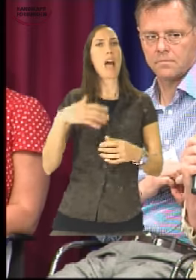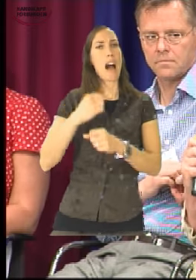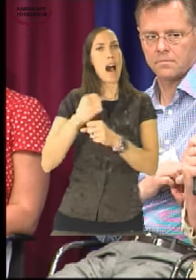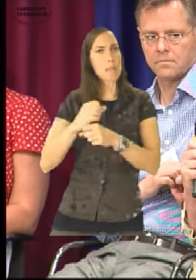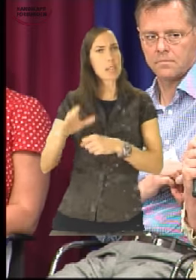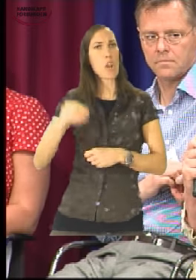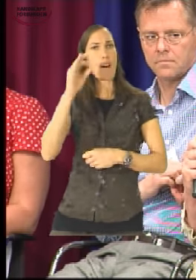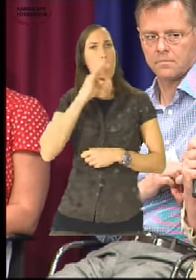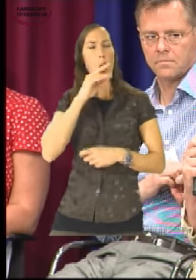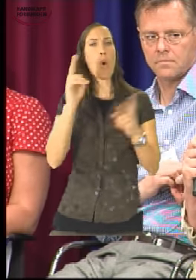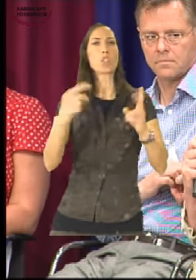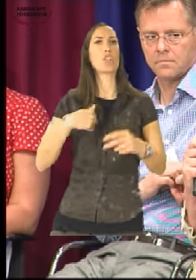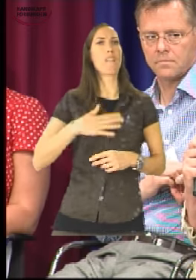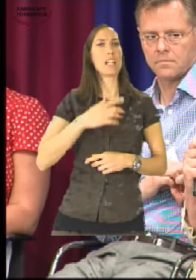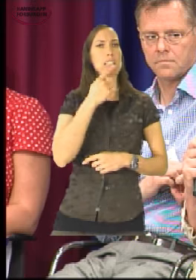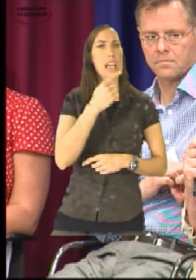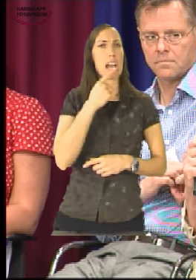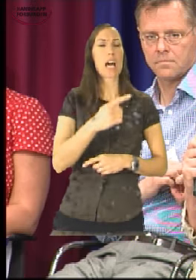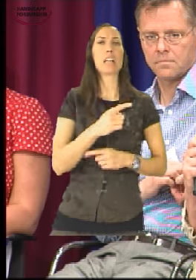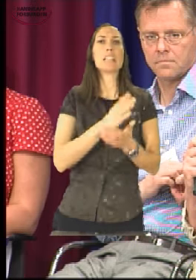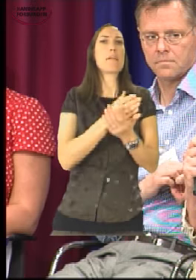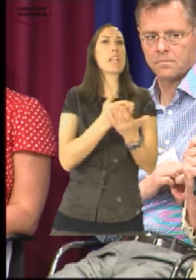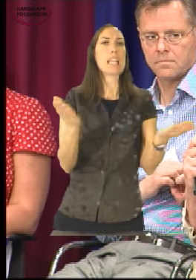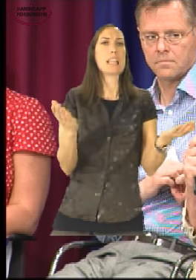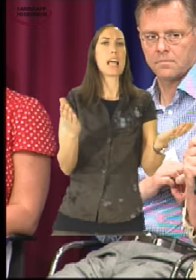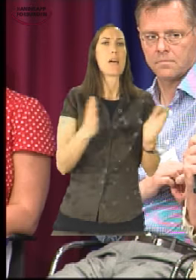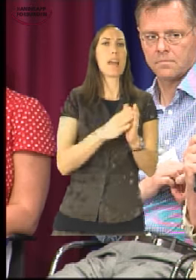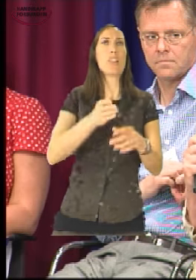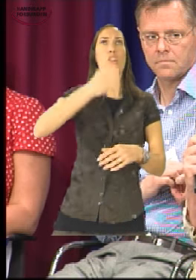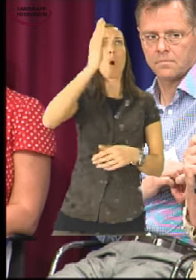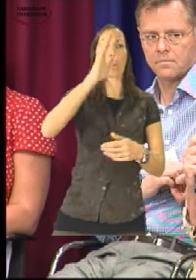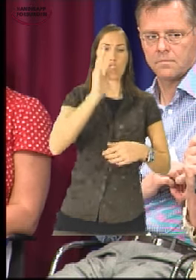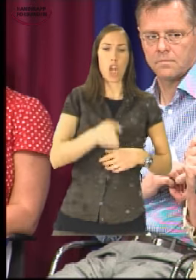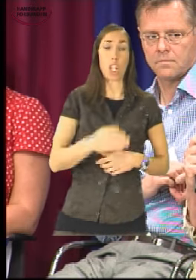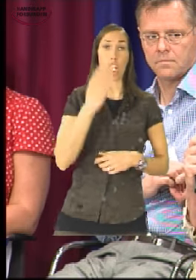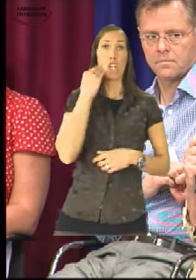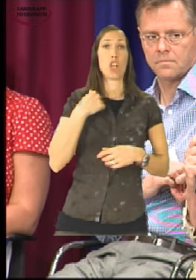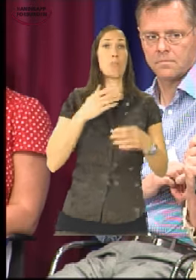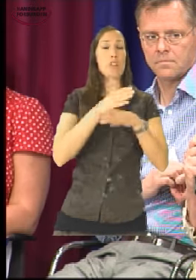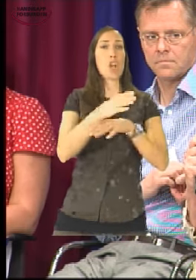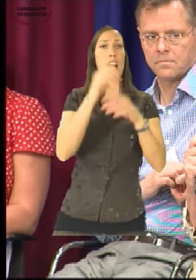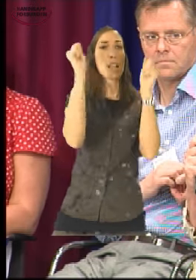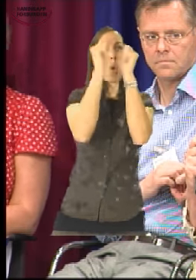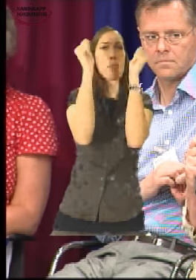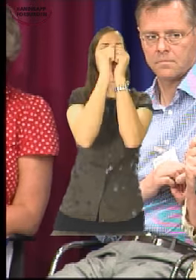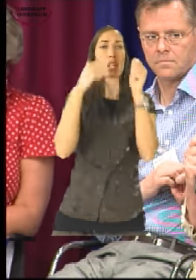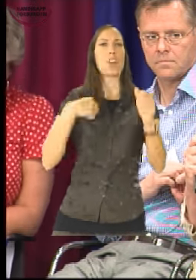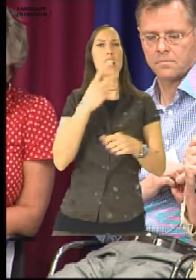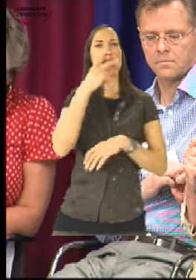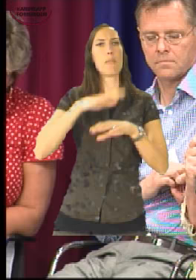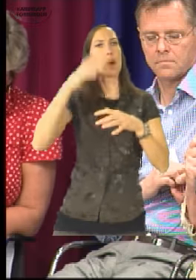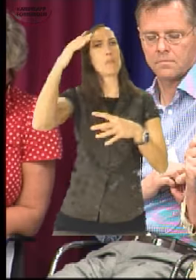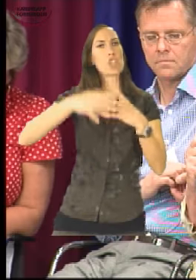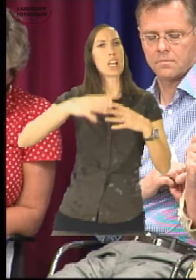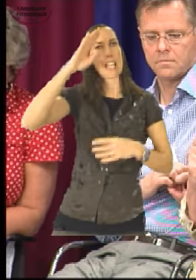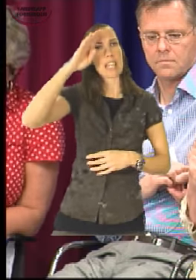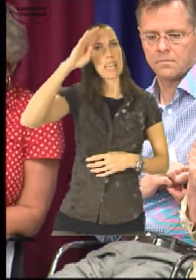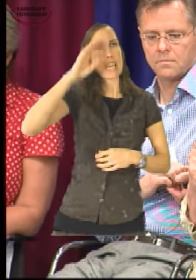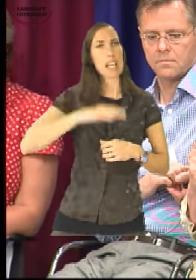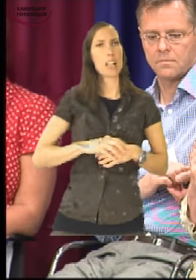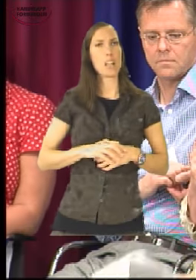Och då vill jag säga att det stämmer inte det här med norr-söder. Jag var nyligen i Norrbotten och tittade på psykiatrin. Och en